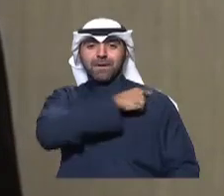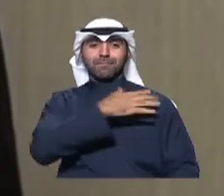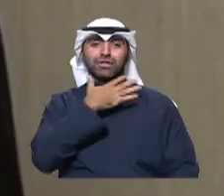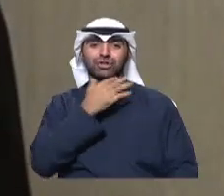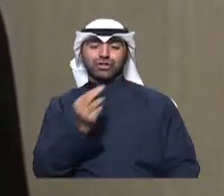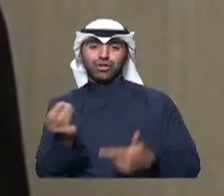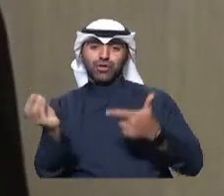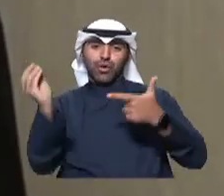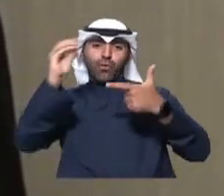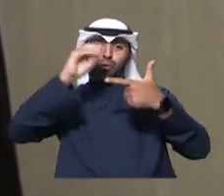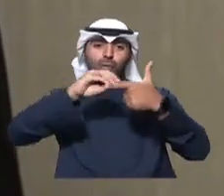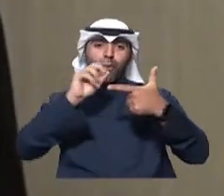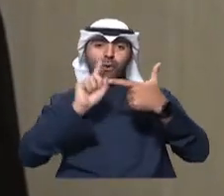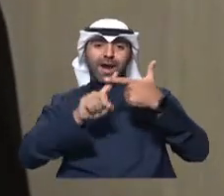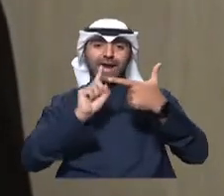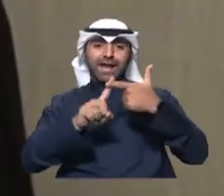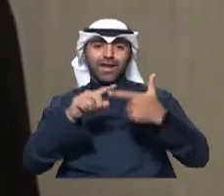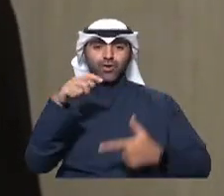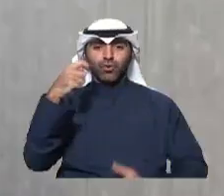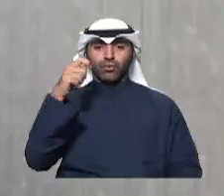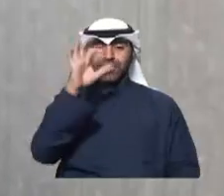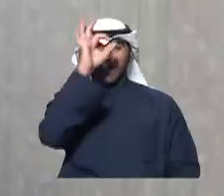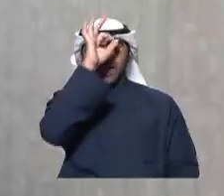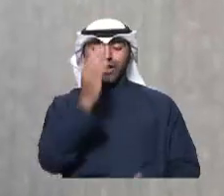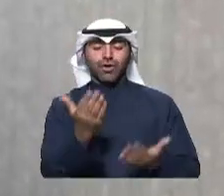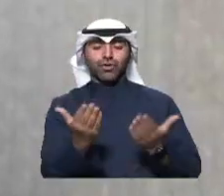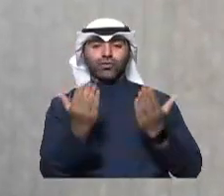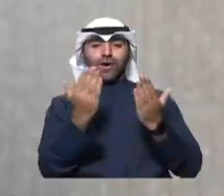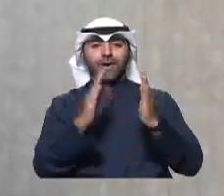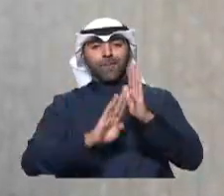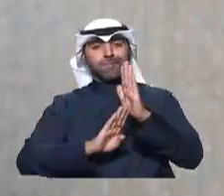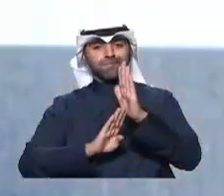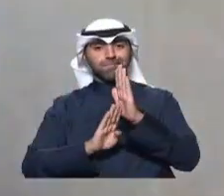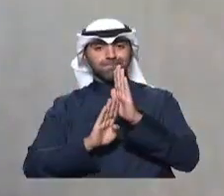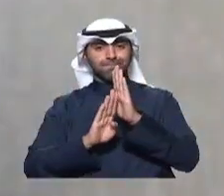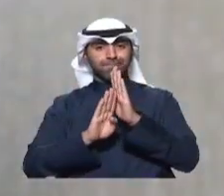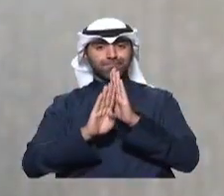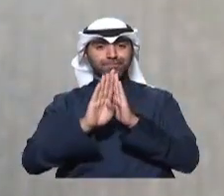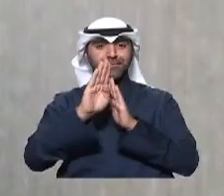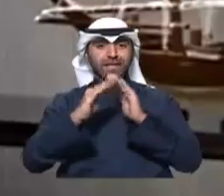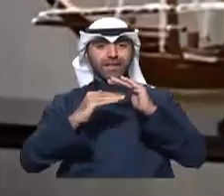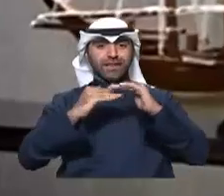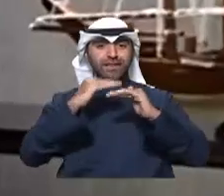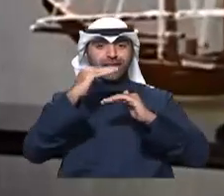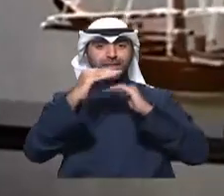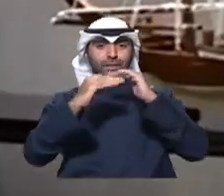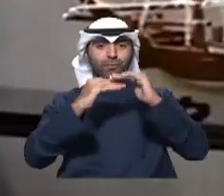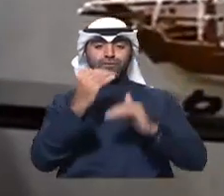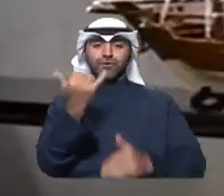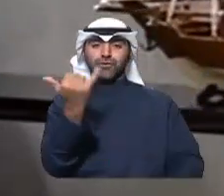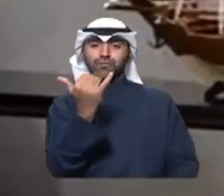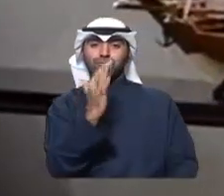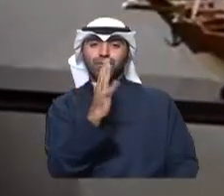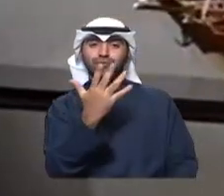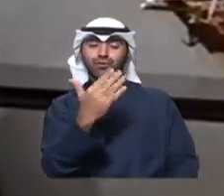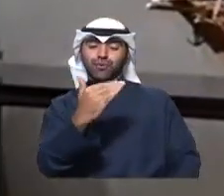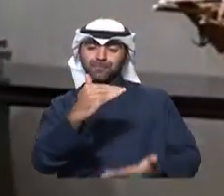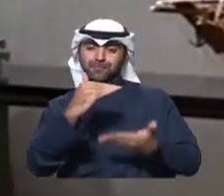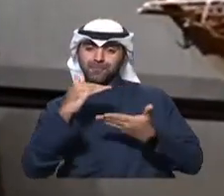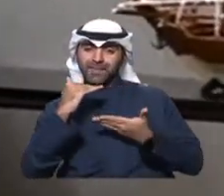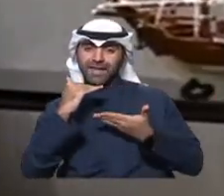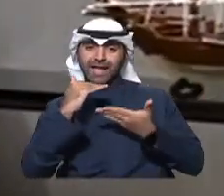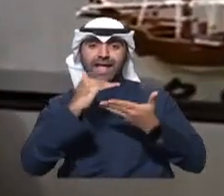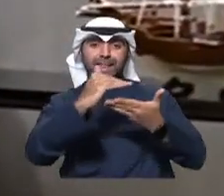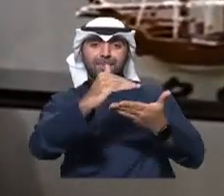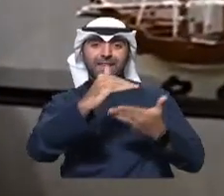له المزيد من التقدم والتوفيق لاستكمال مسيرة البذل والعطاء لخدمة الوطن. وأفاد أن